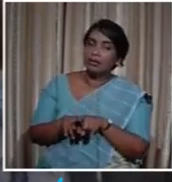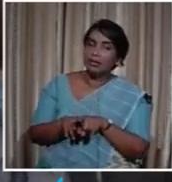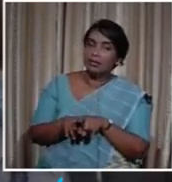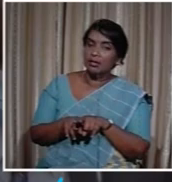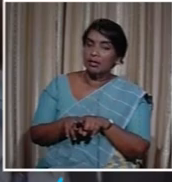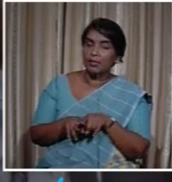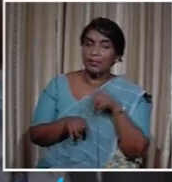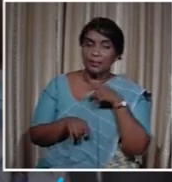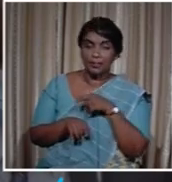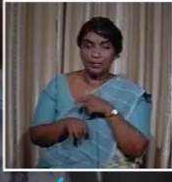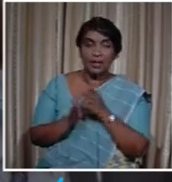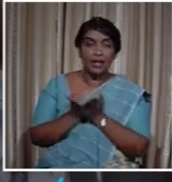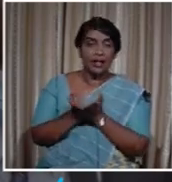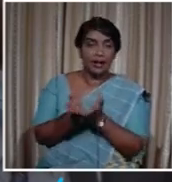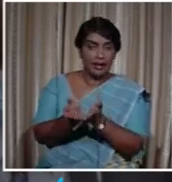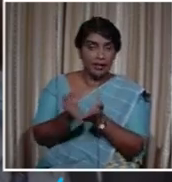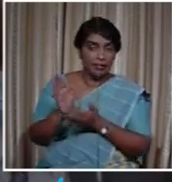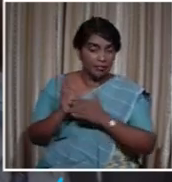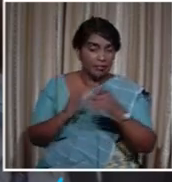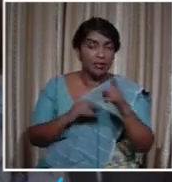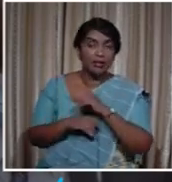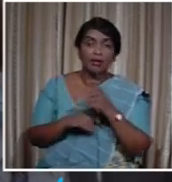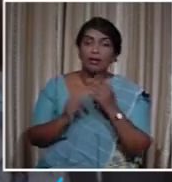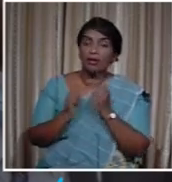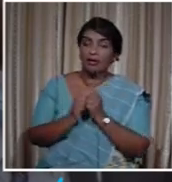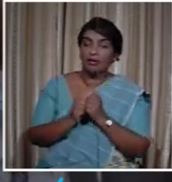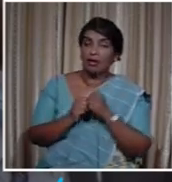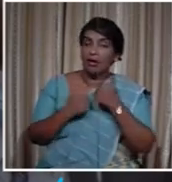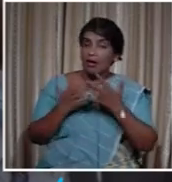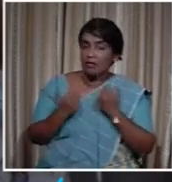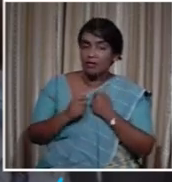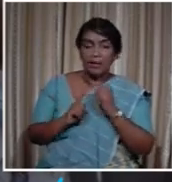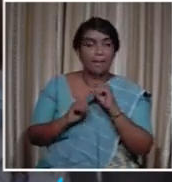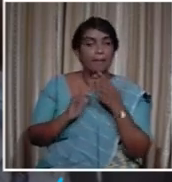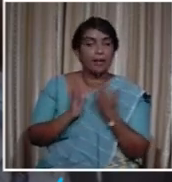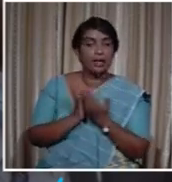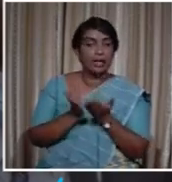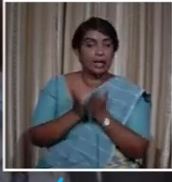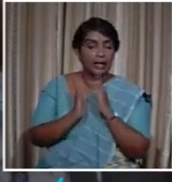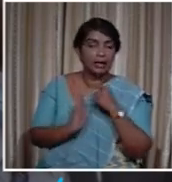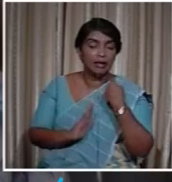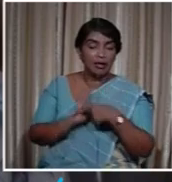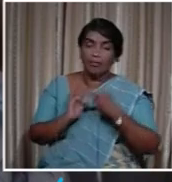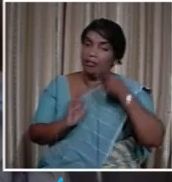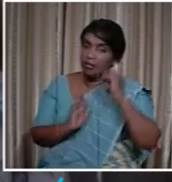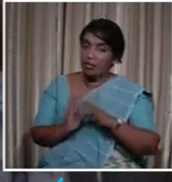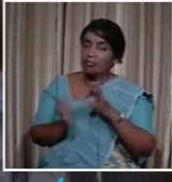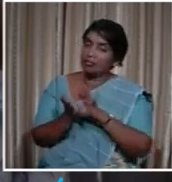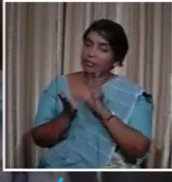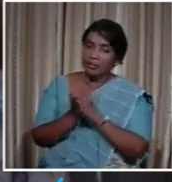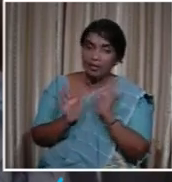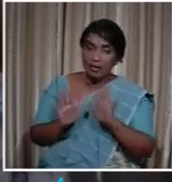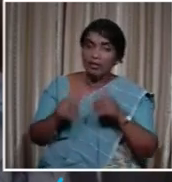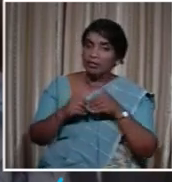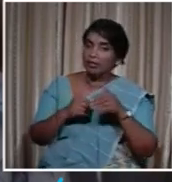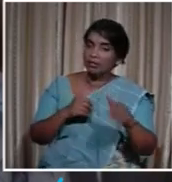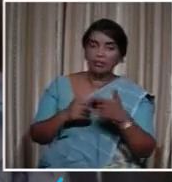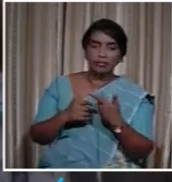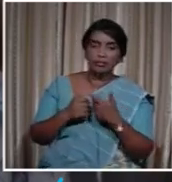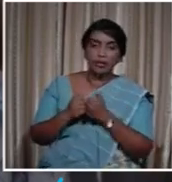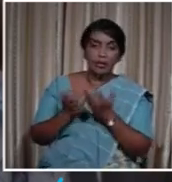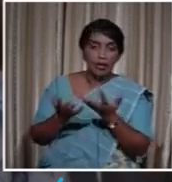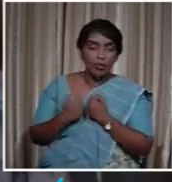கப்பல் போக்குவரத்துக்களை செய்வதற்கு கொள்கை அளவிலே இலங்கை இந்தியாவோடு இணங்கி இருந்தது. ஆனால் இன்று வரை அதற்கான எந்த ஒரு முயற்சியையும்